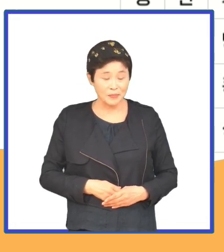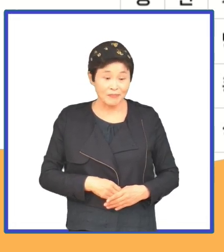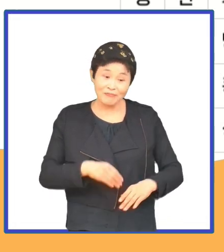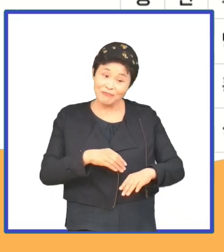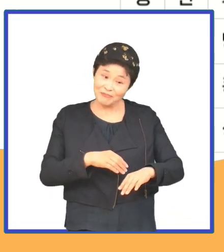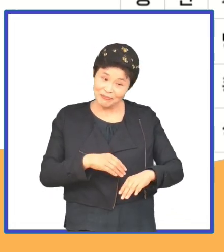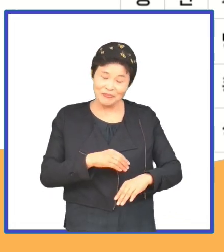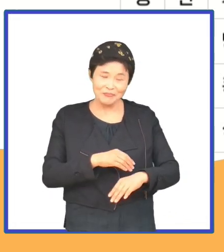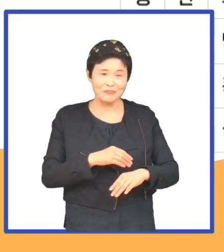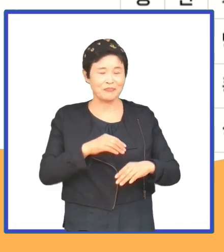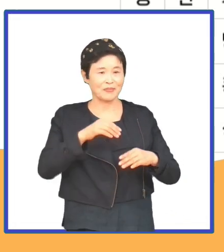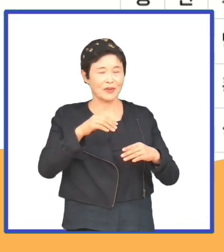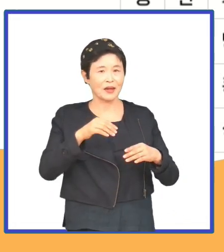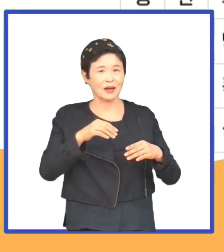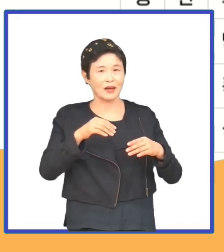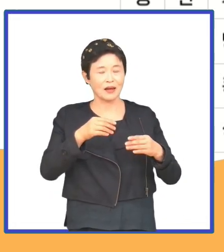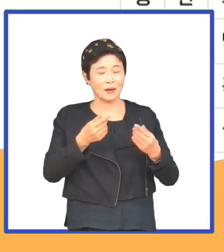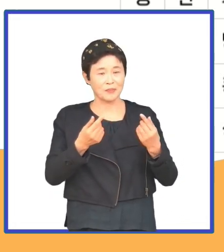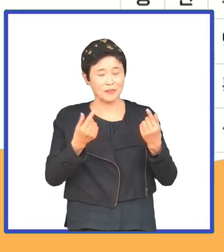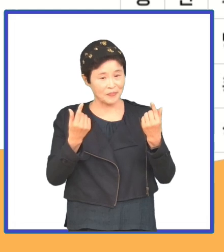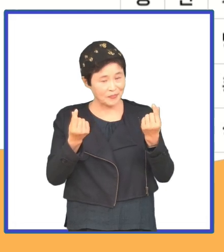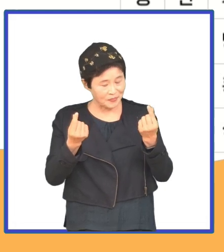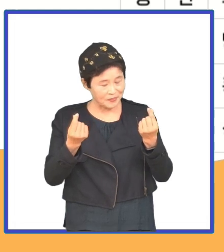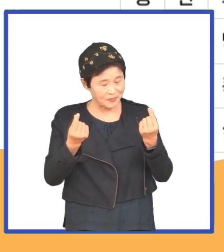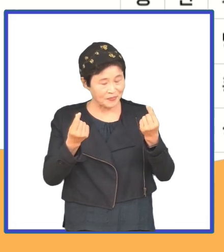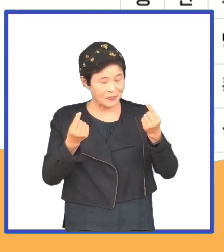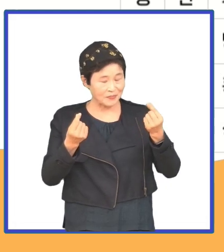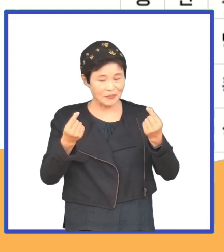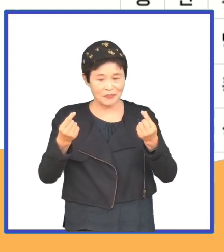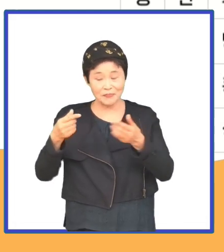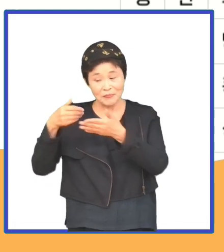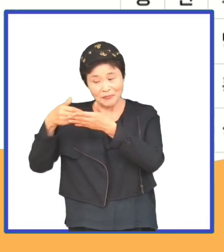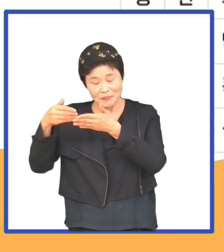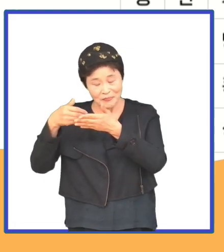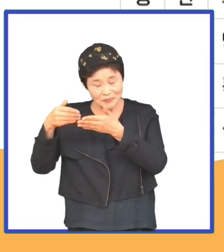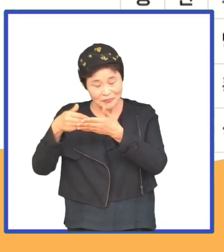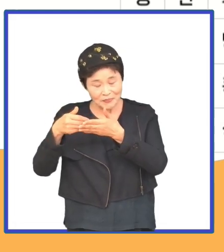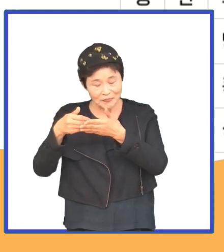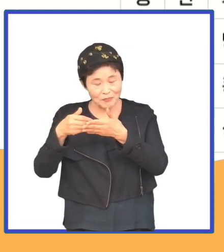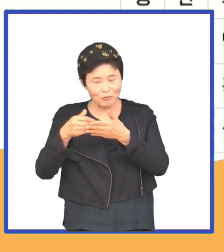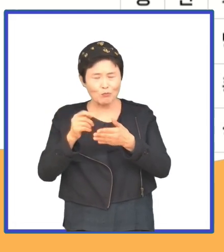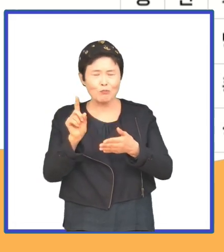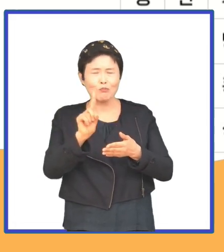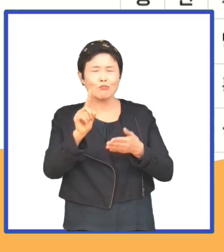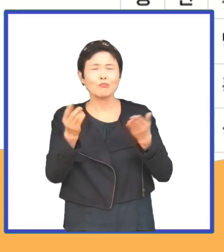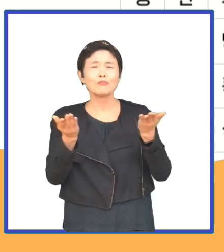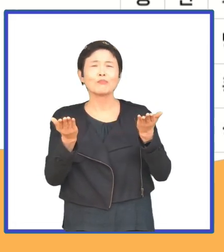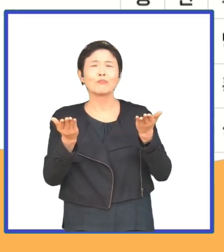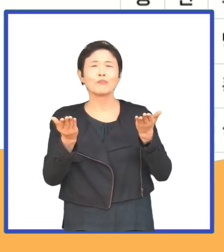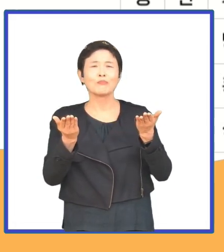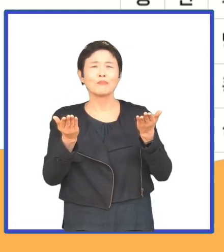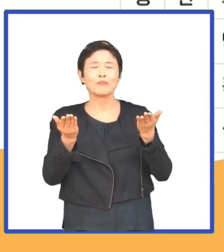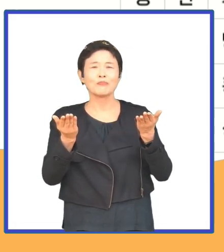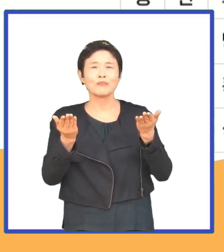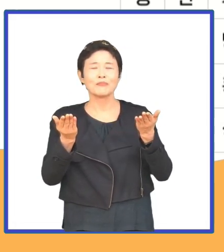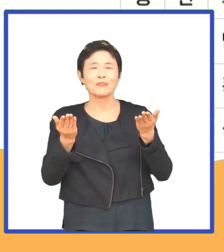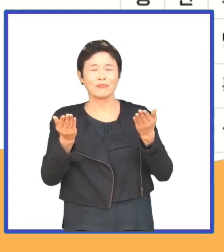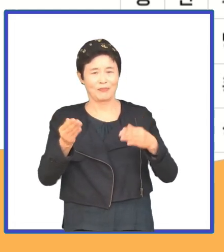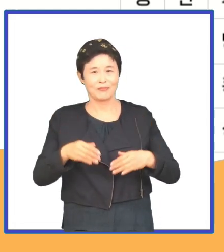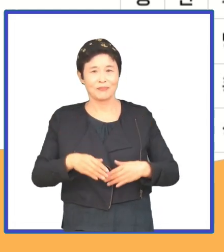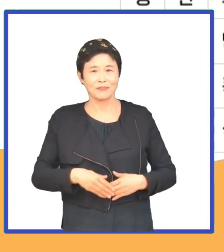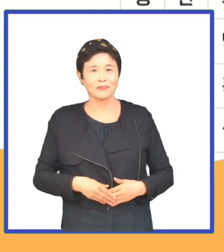낱말 퀴즈 활동을 잘 해보았나요? 이제 선생님과 같이 오른쪽에 있는 그림을 보고 어떤 기후 현상이